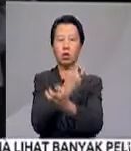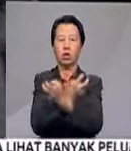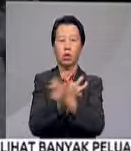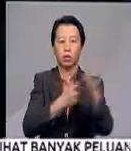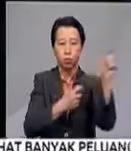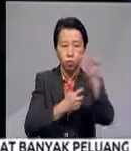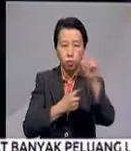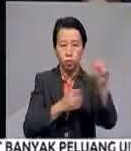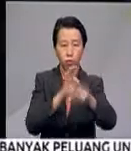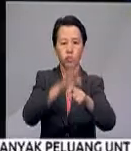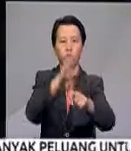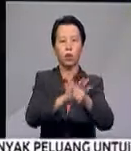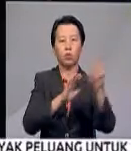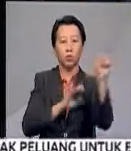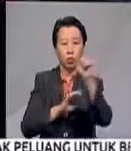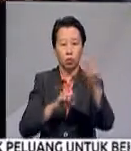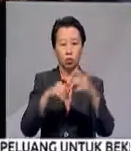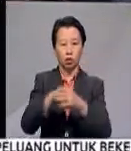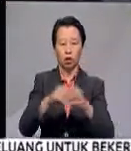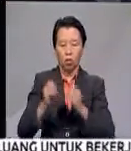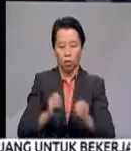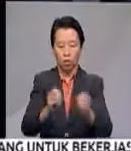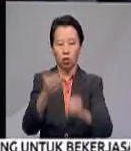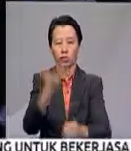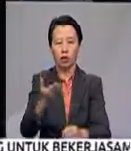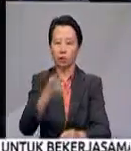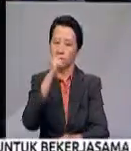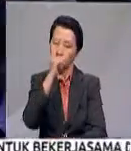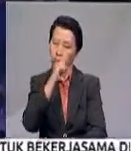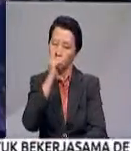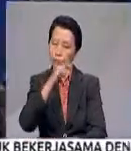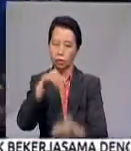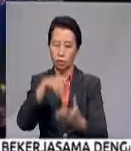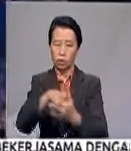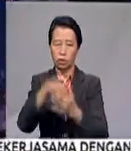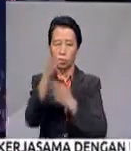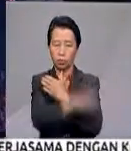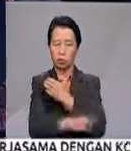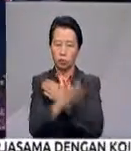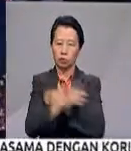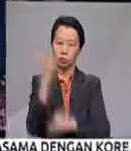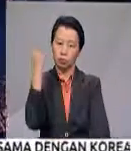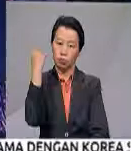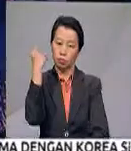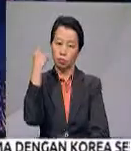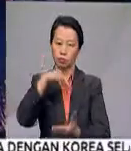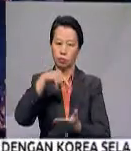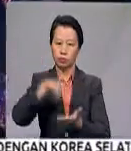berjenama Ritsec Advance dalam satu operasi barangan tiruan di negeri itu baru-baru ini.